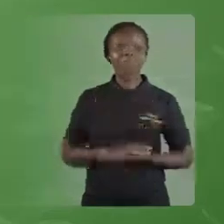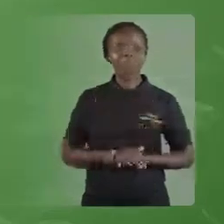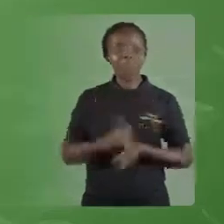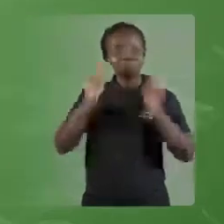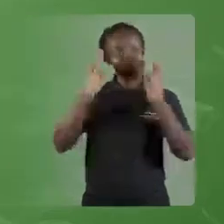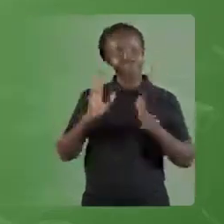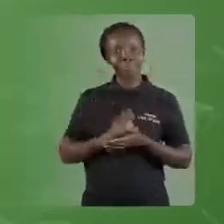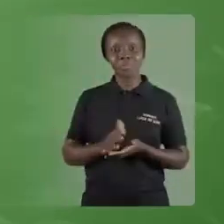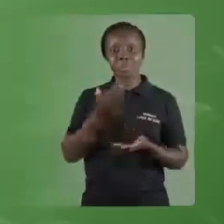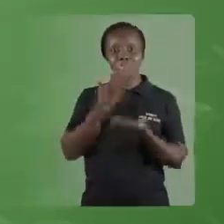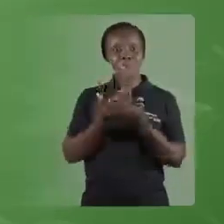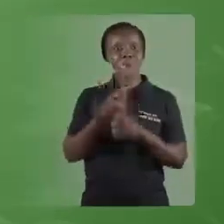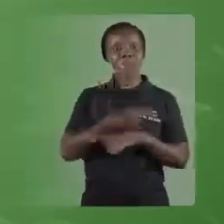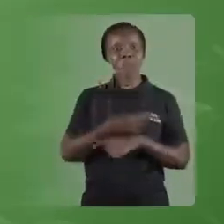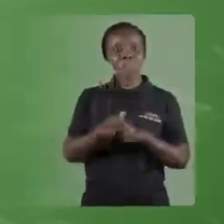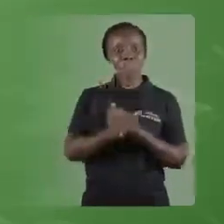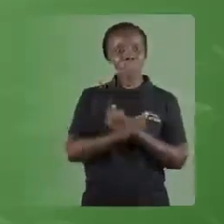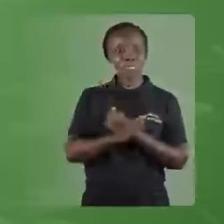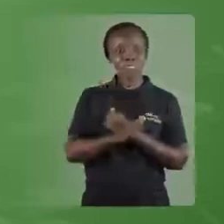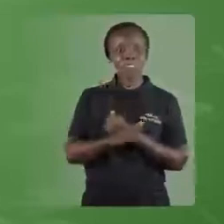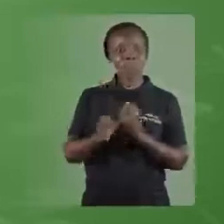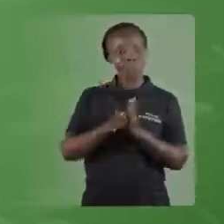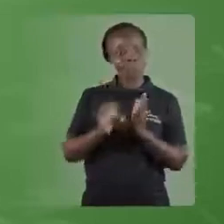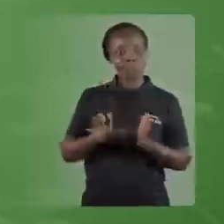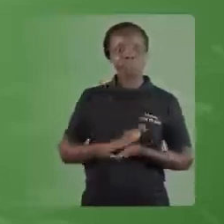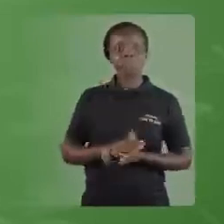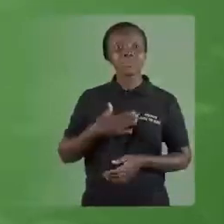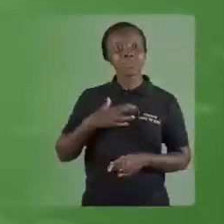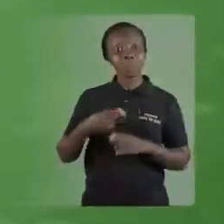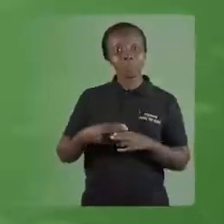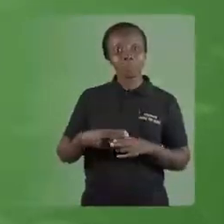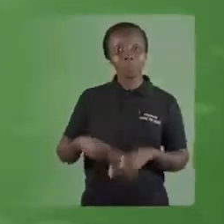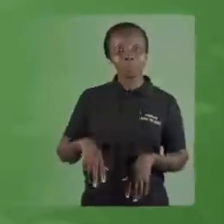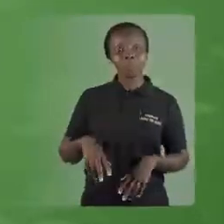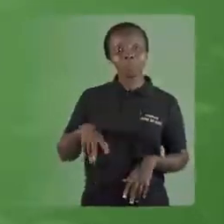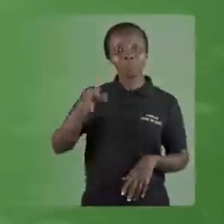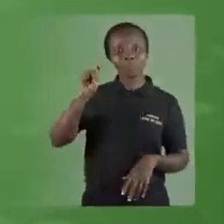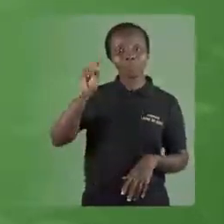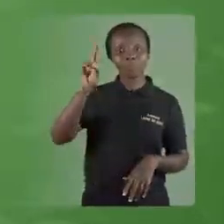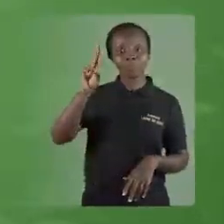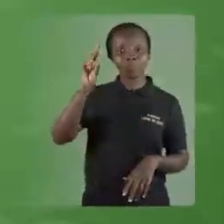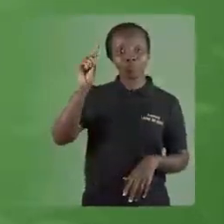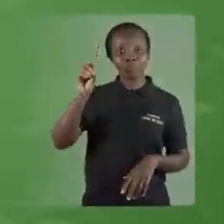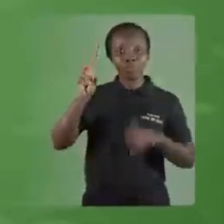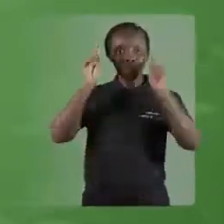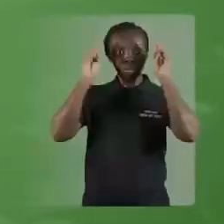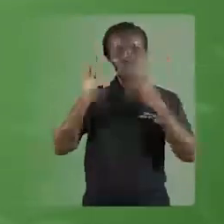Bonjour, chers apprenants. Je suis Thio Kalurgo, professeur de physique-chimie.